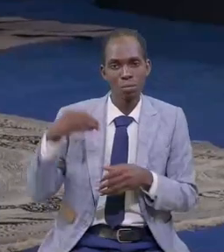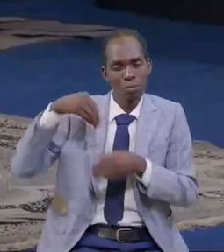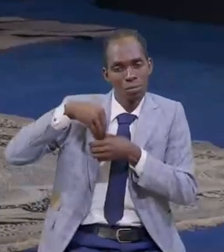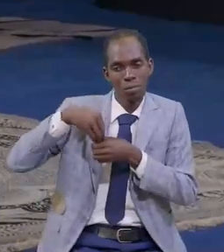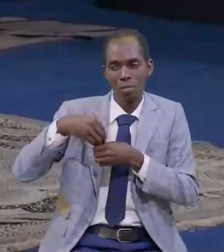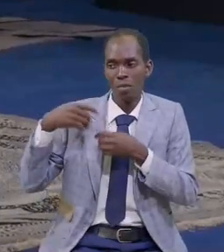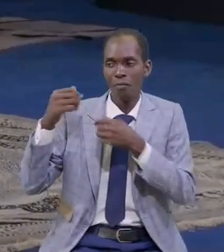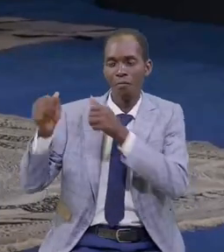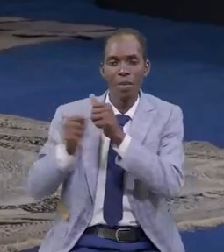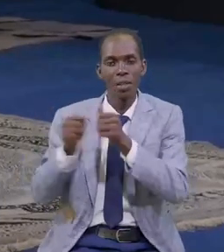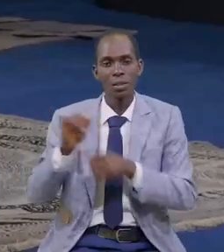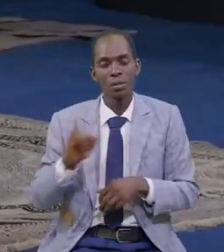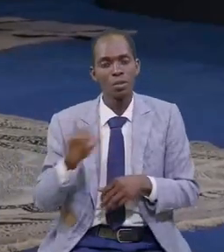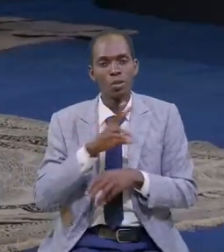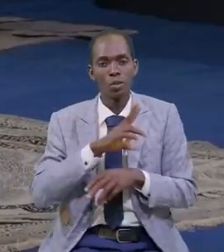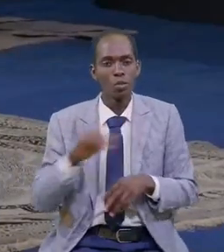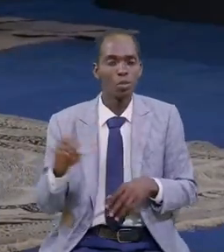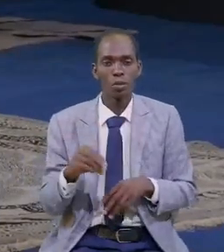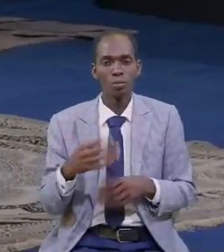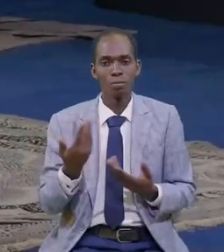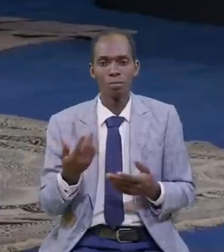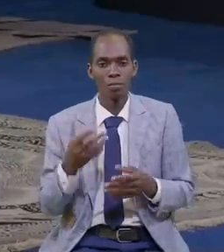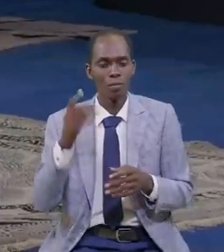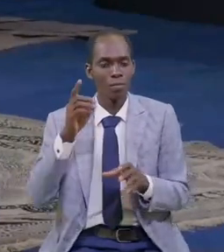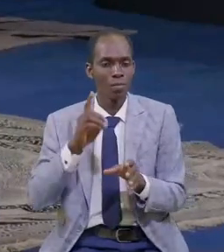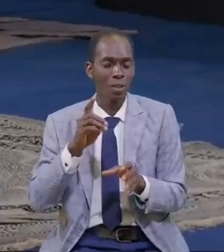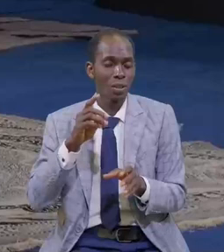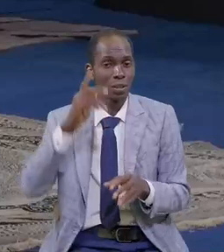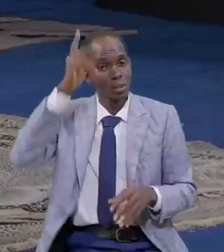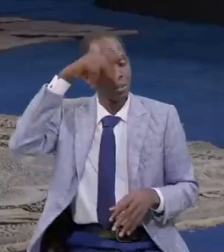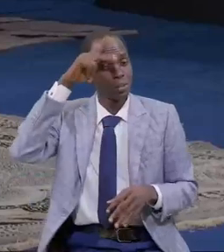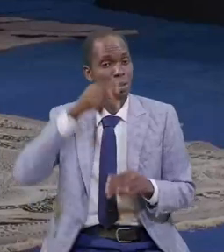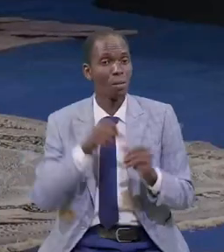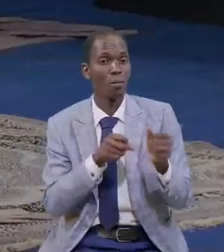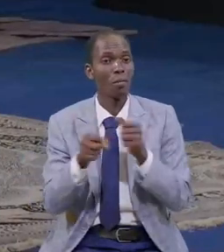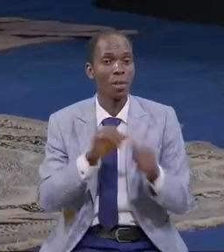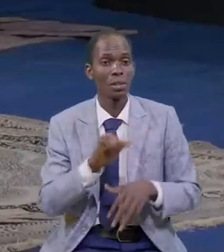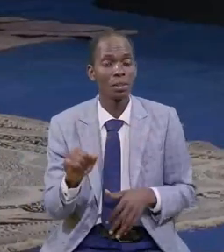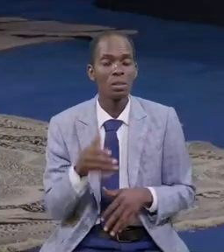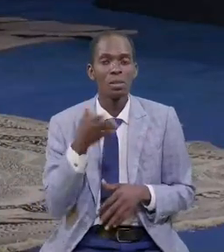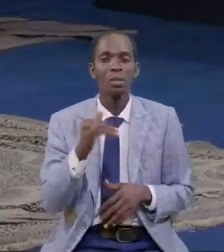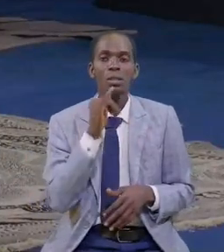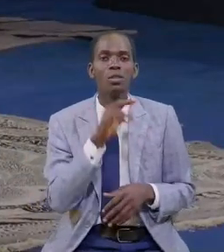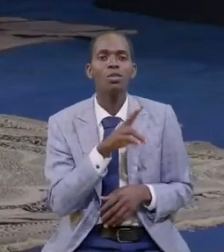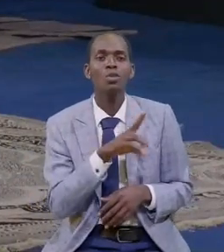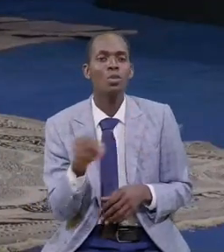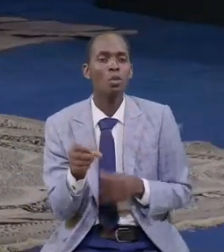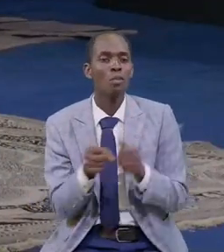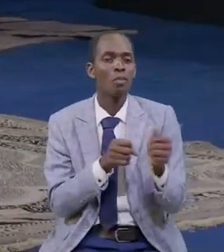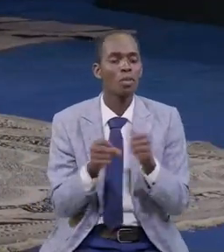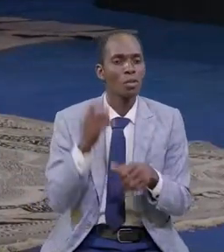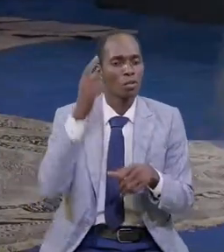combat psychologique il n'y a pas un combat de dissimulation il n'y a pas un